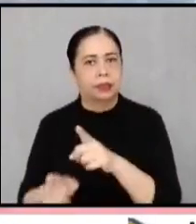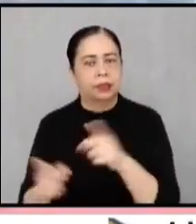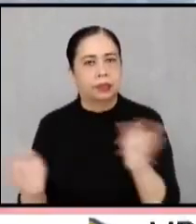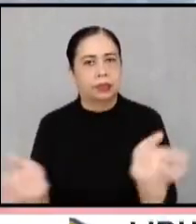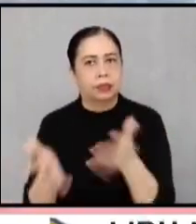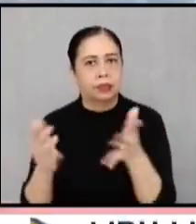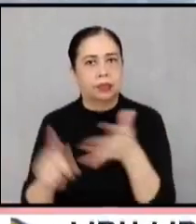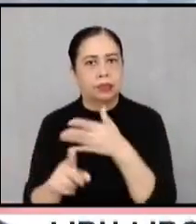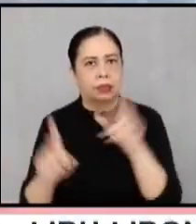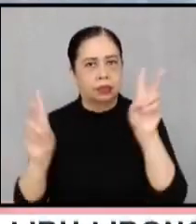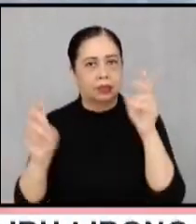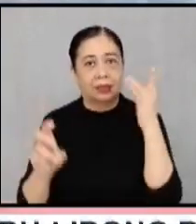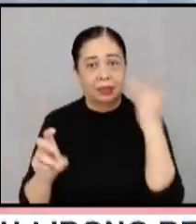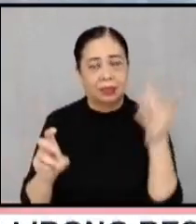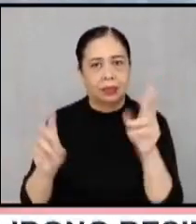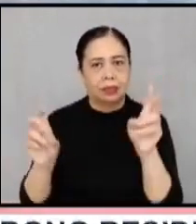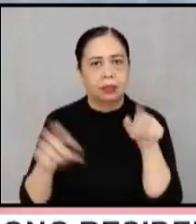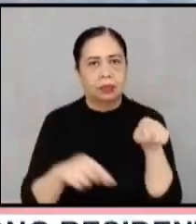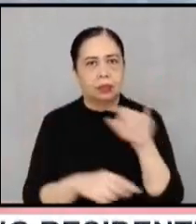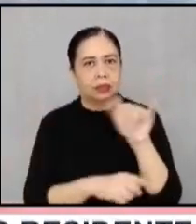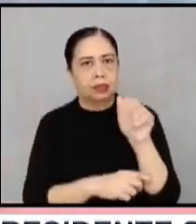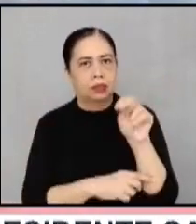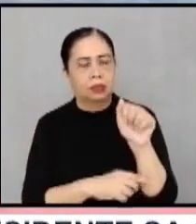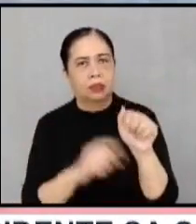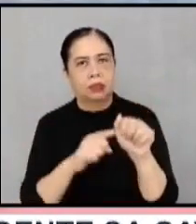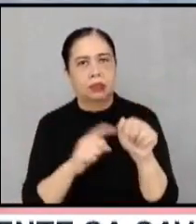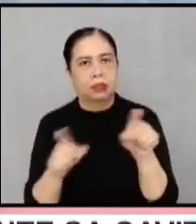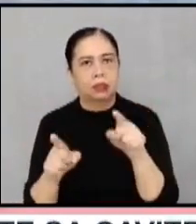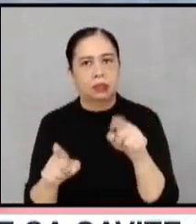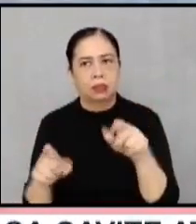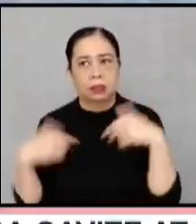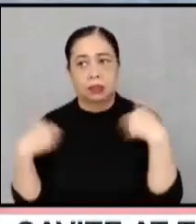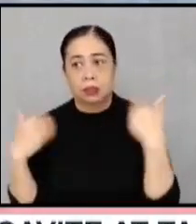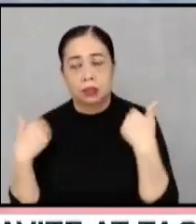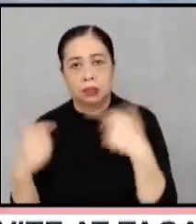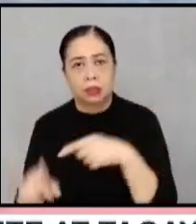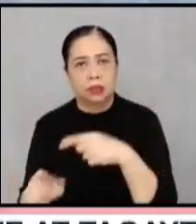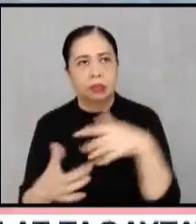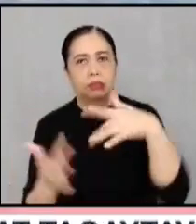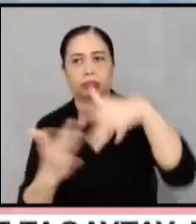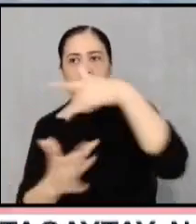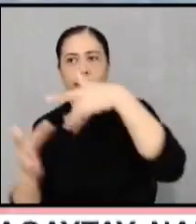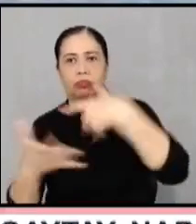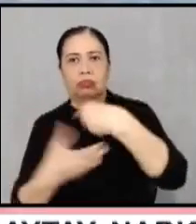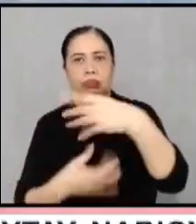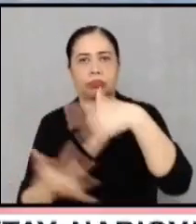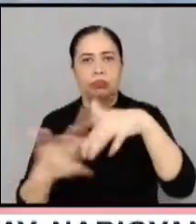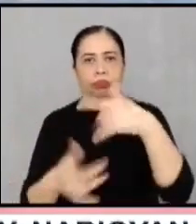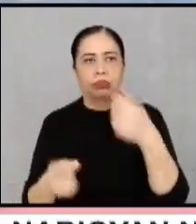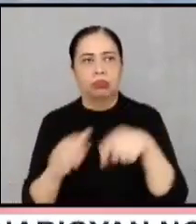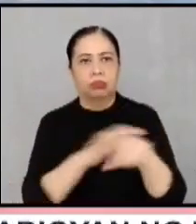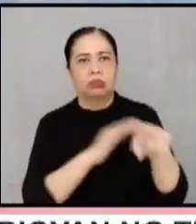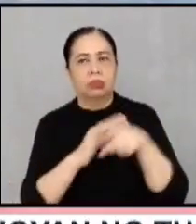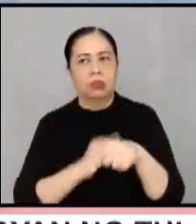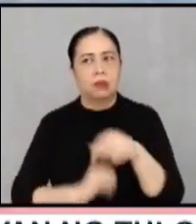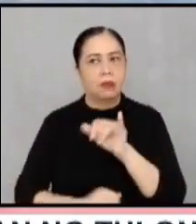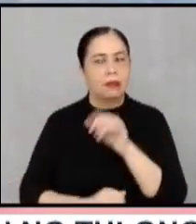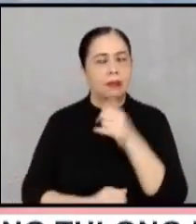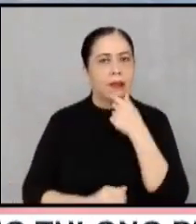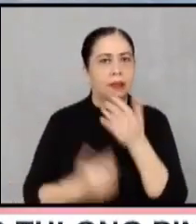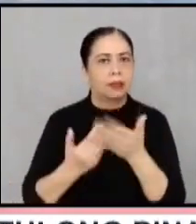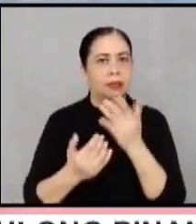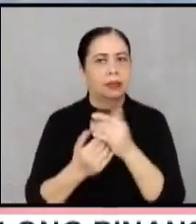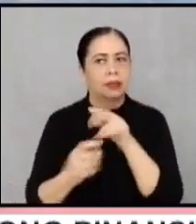allegedly, yung mga bata na pag-alagala sa lansangan, mga naglayas, ito yung mga prospect